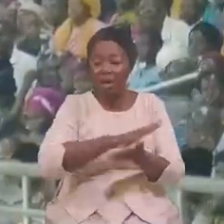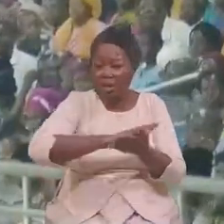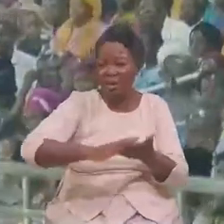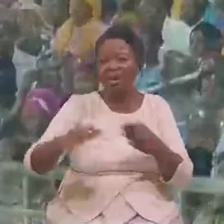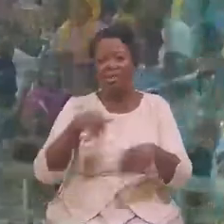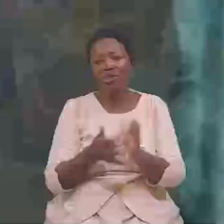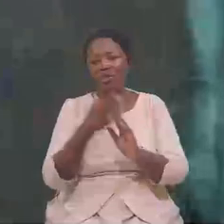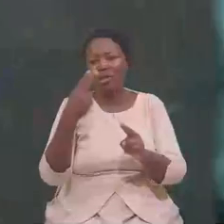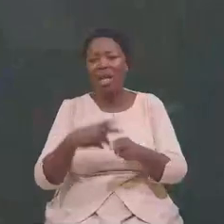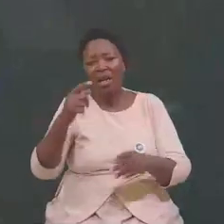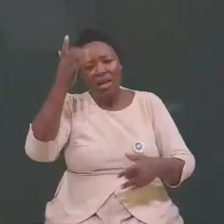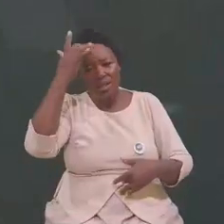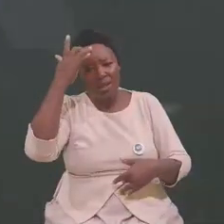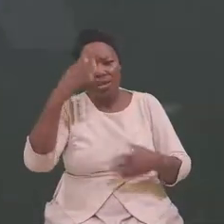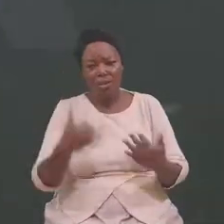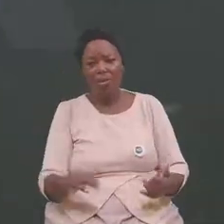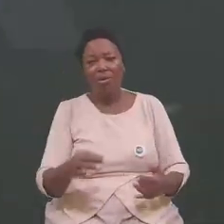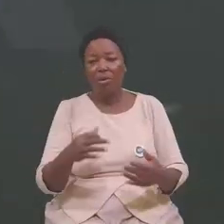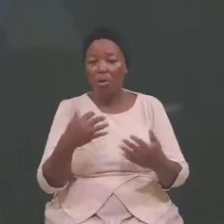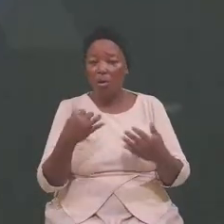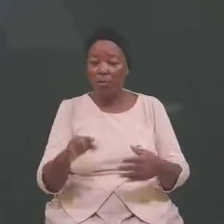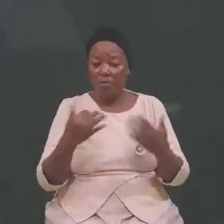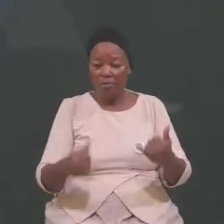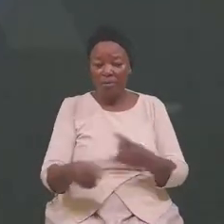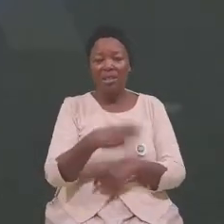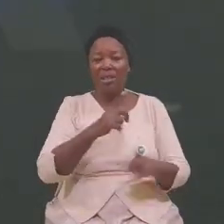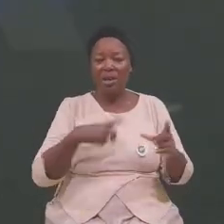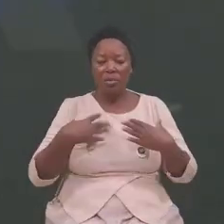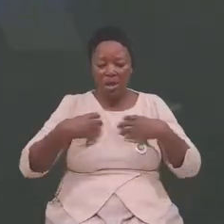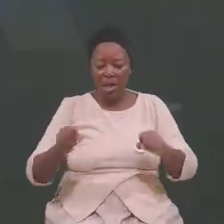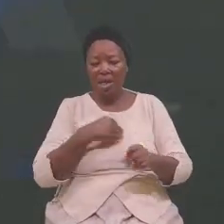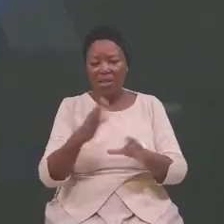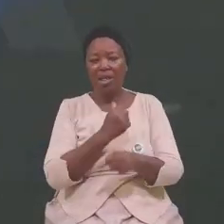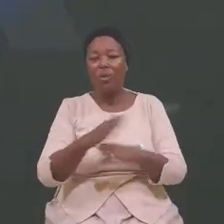maladies d'aujourd'hui, le Seigneur va guérir et ôter.